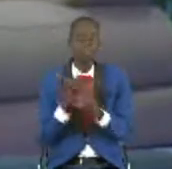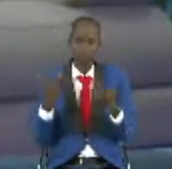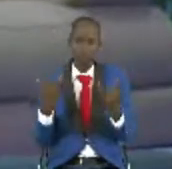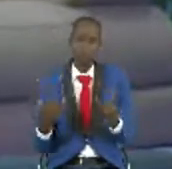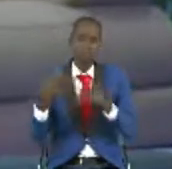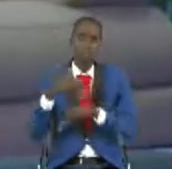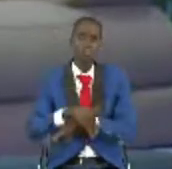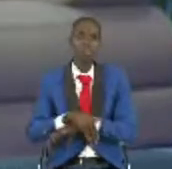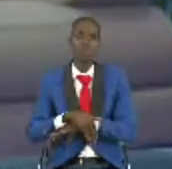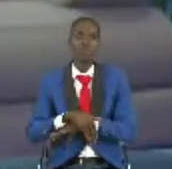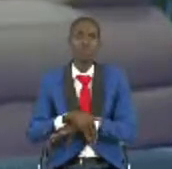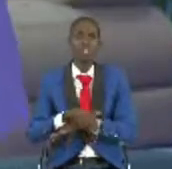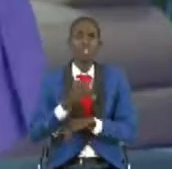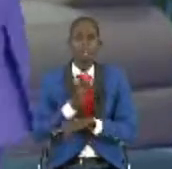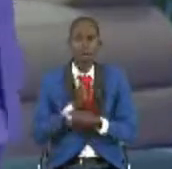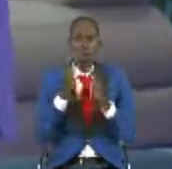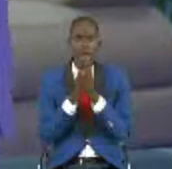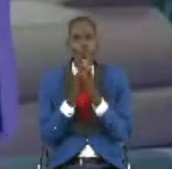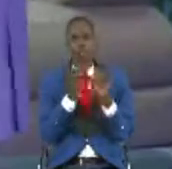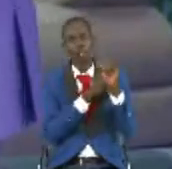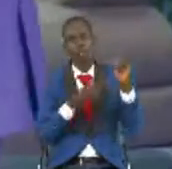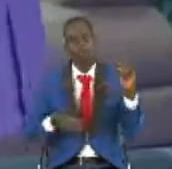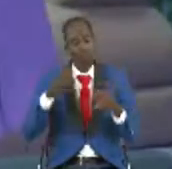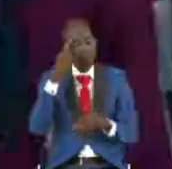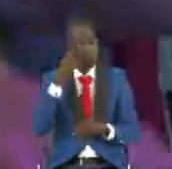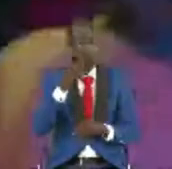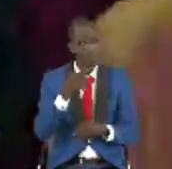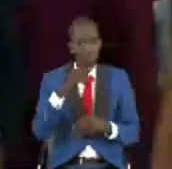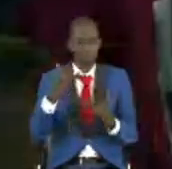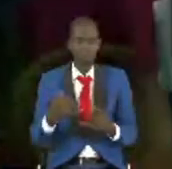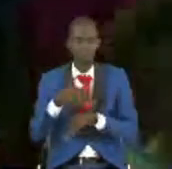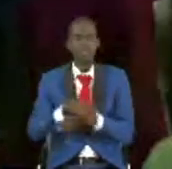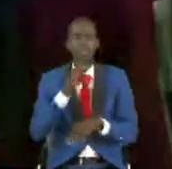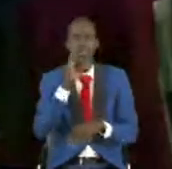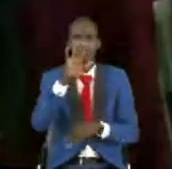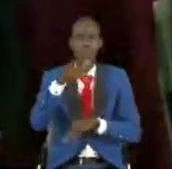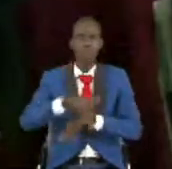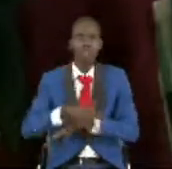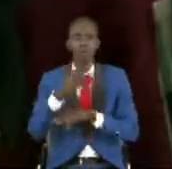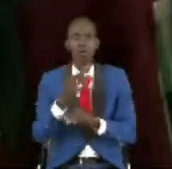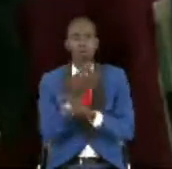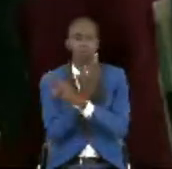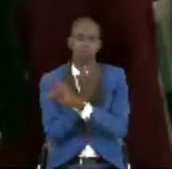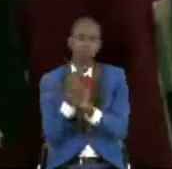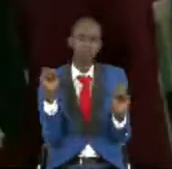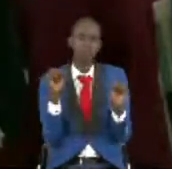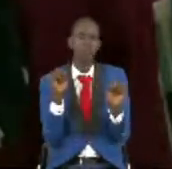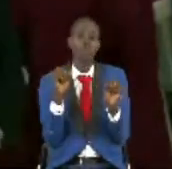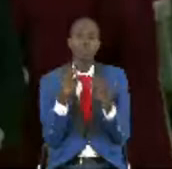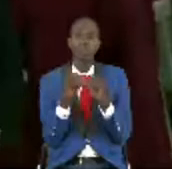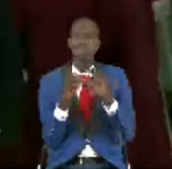soir. Je loue le Seigneur pour toi ce soir. C'est ta soirée de rédemption. Troisième point